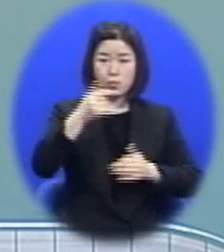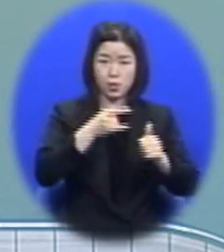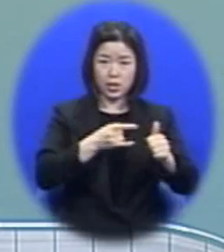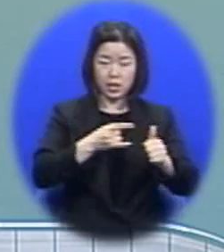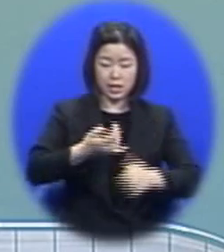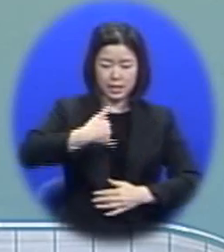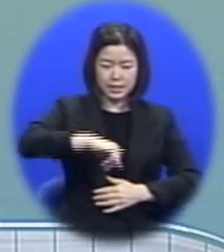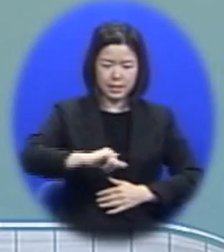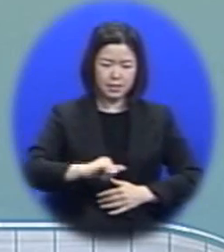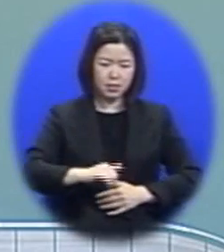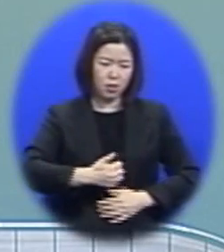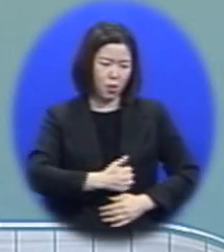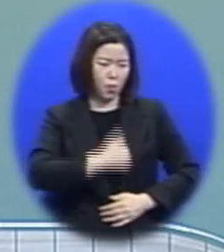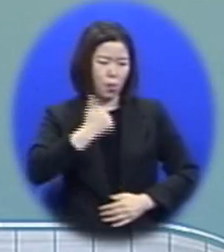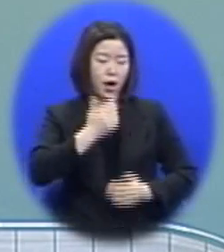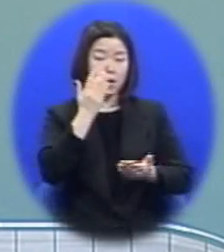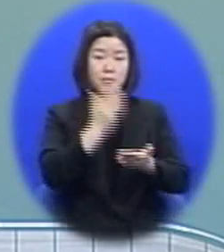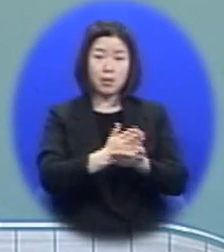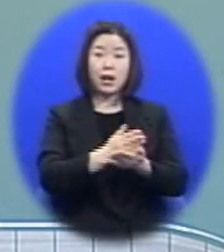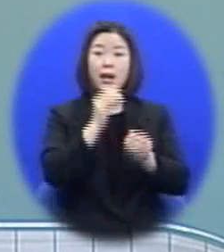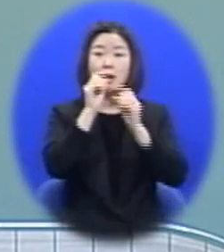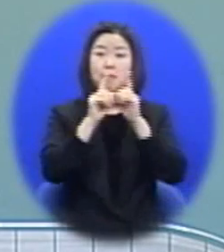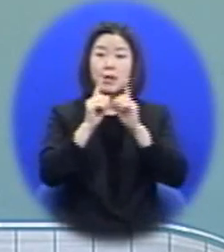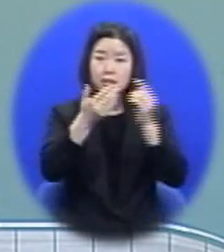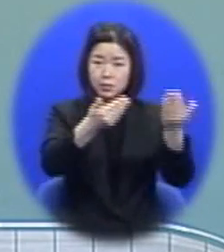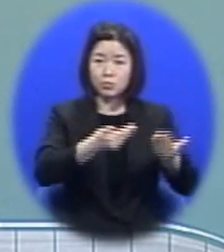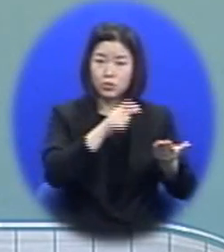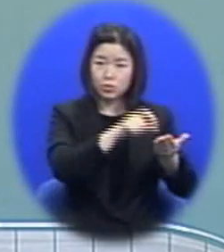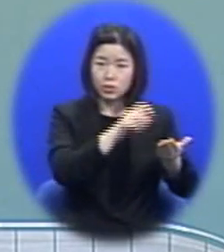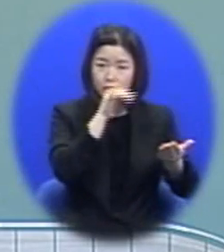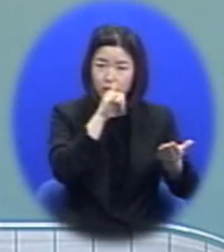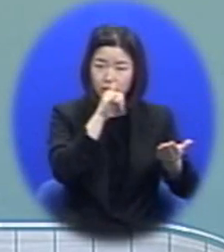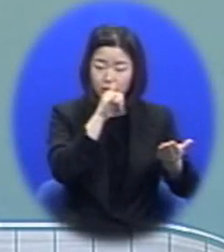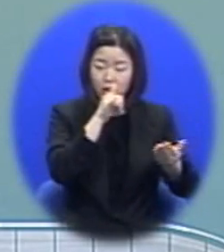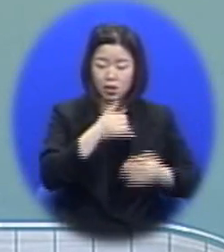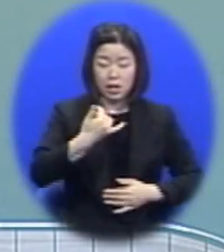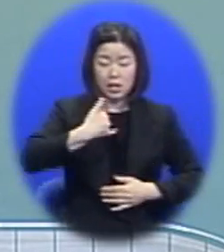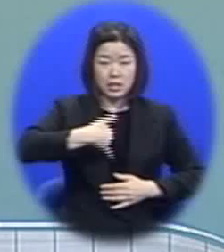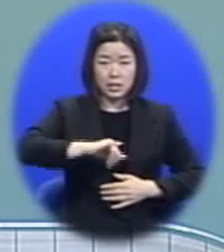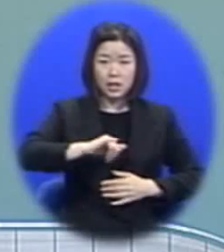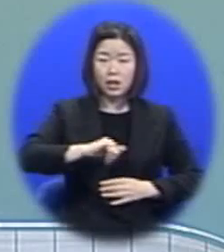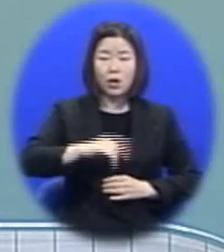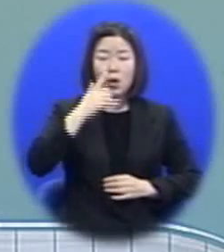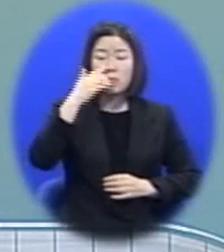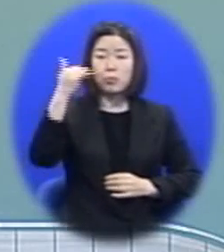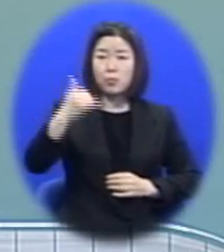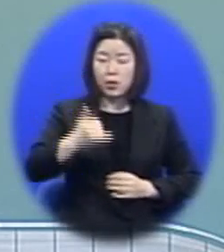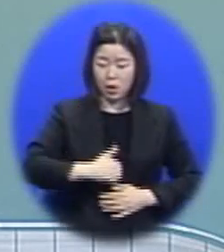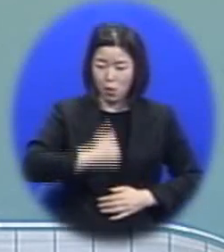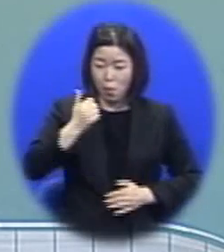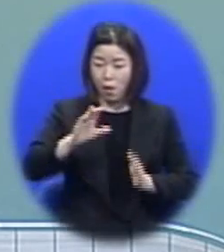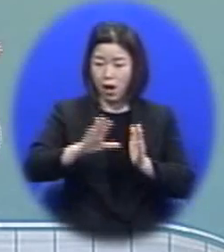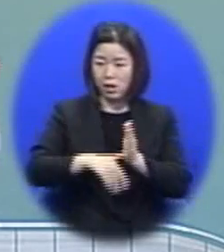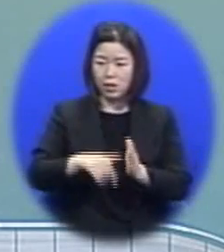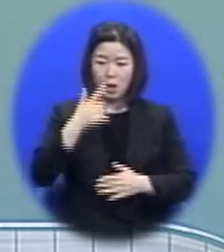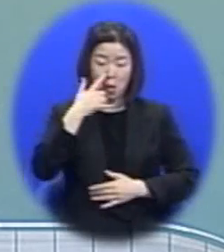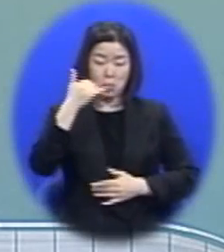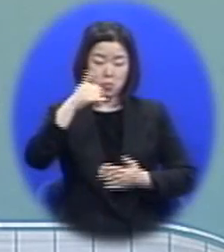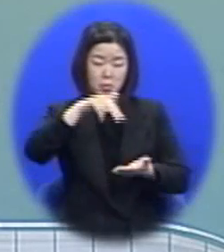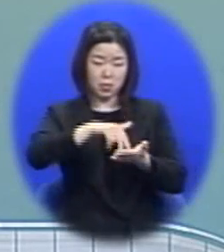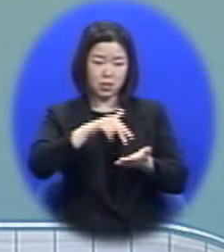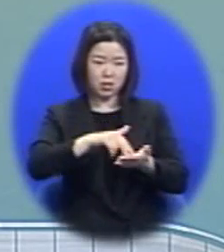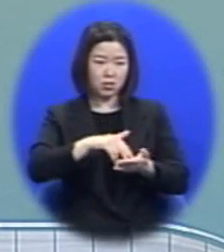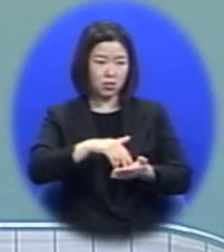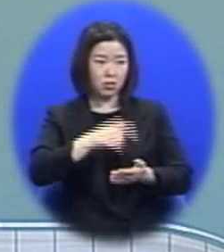노게 하지 말라고 한 것니다 여러분 자녀들이 부모에게 화를 낼 때 모는 어 하지만 이유가